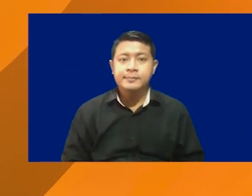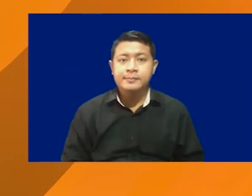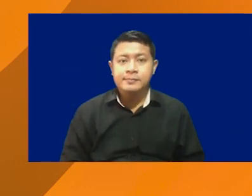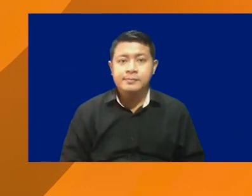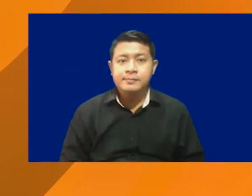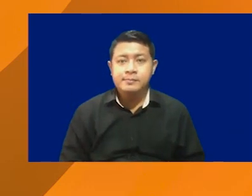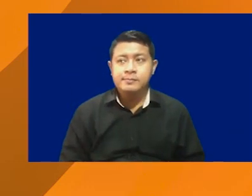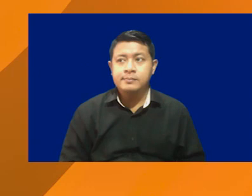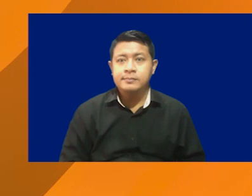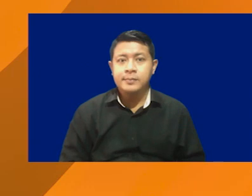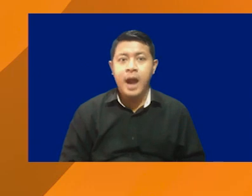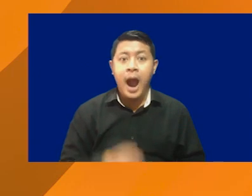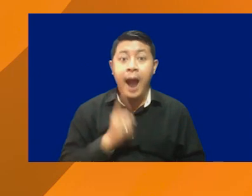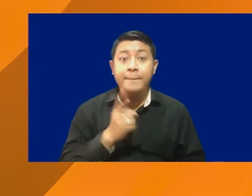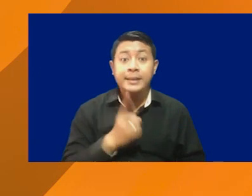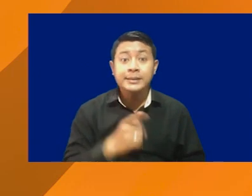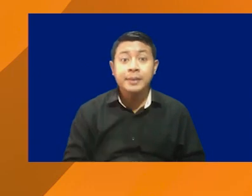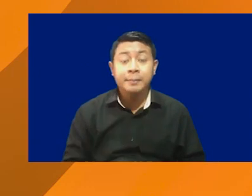Apa yang terjadi?